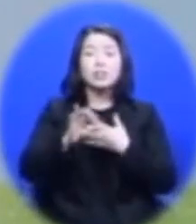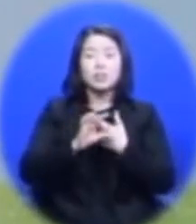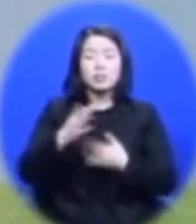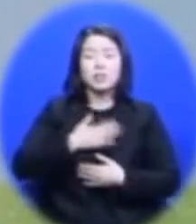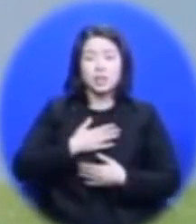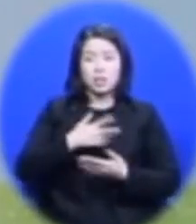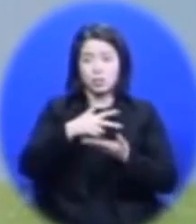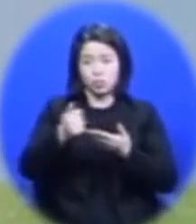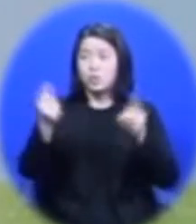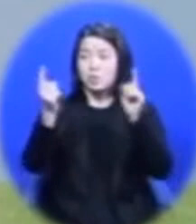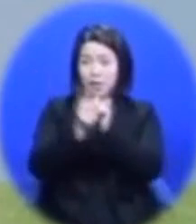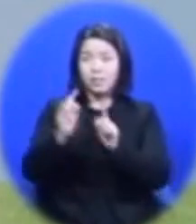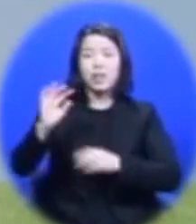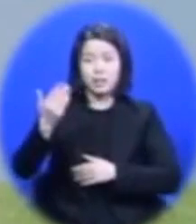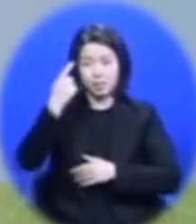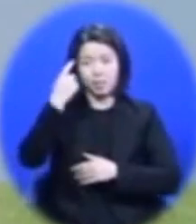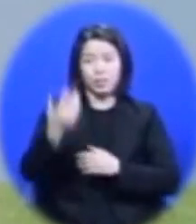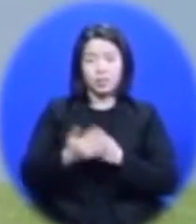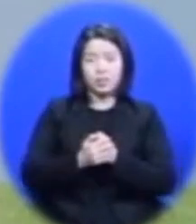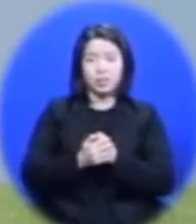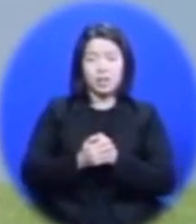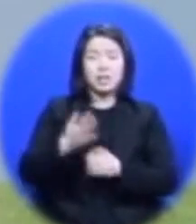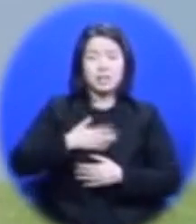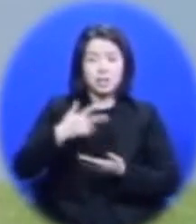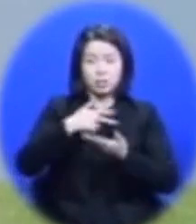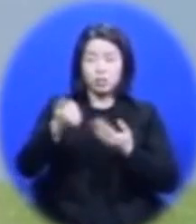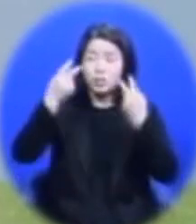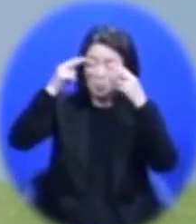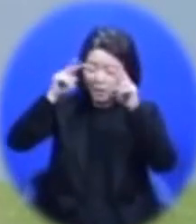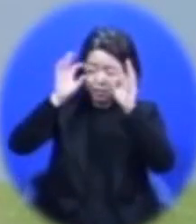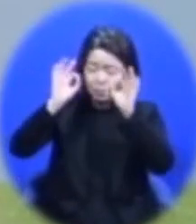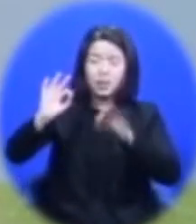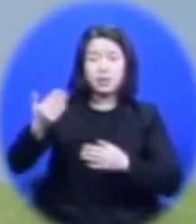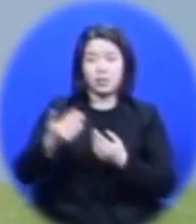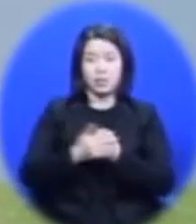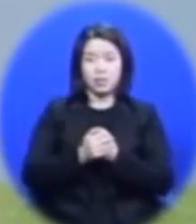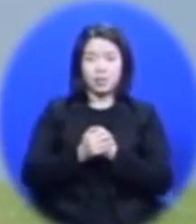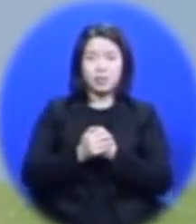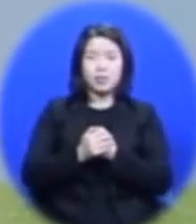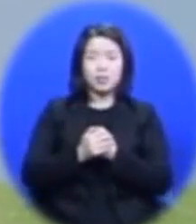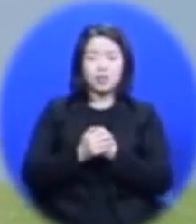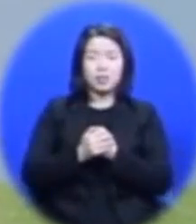만나야 되잖아요. 제가 주님을 바라볼 수 있어야